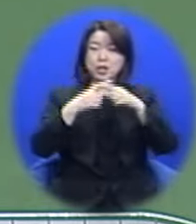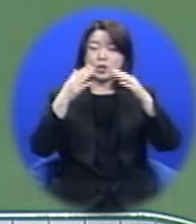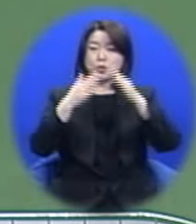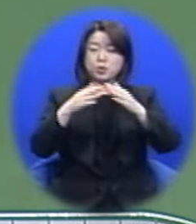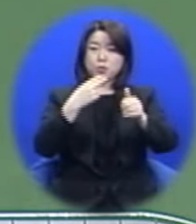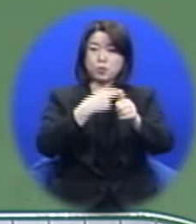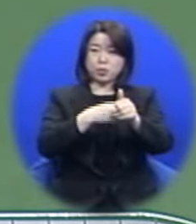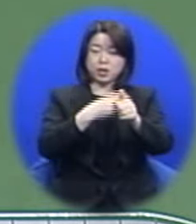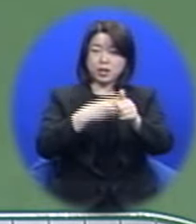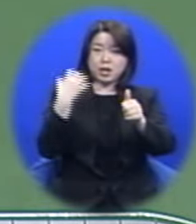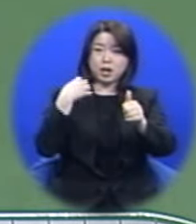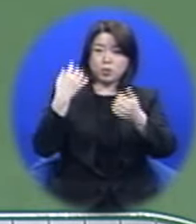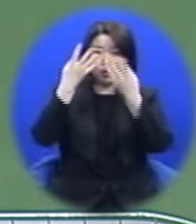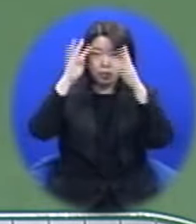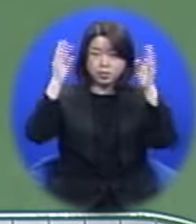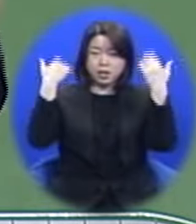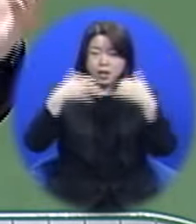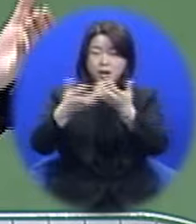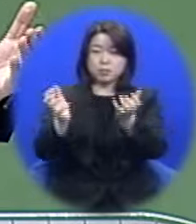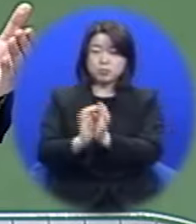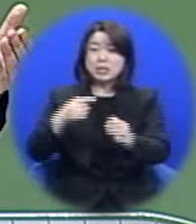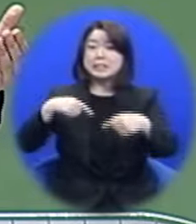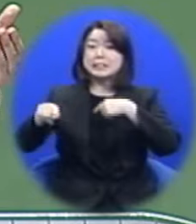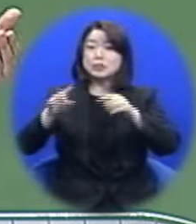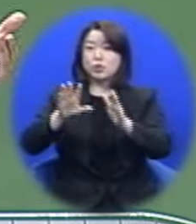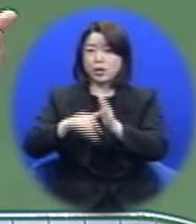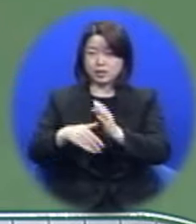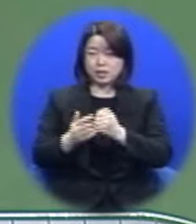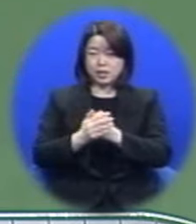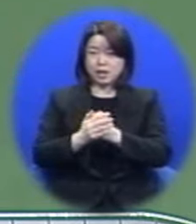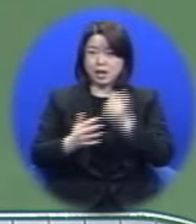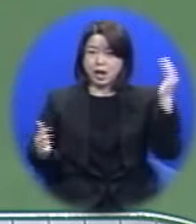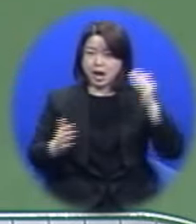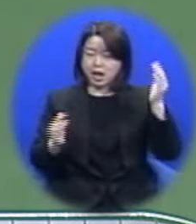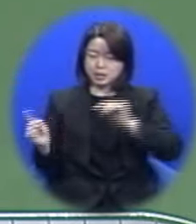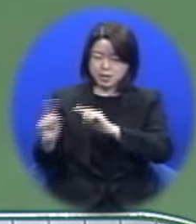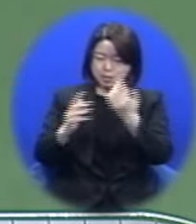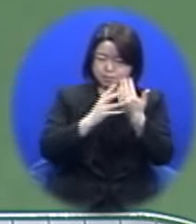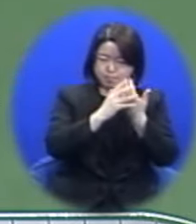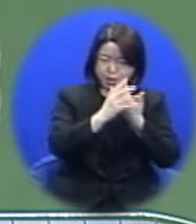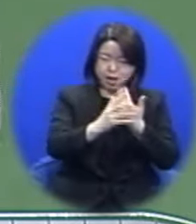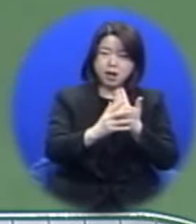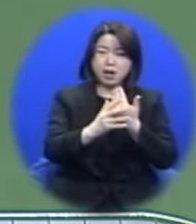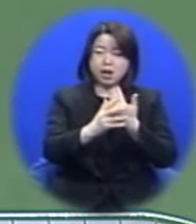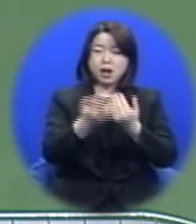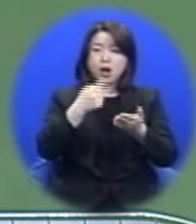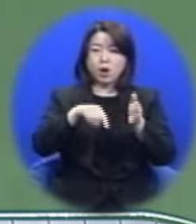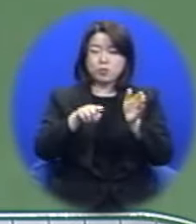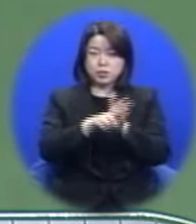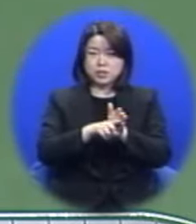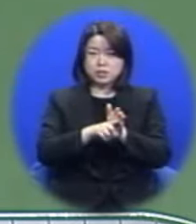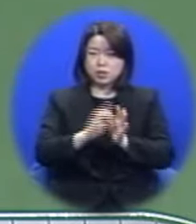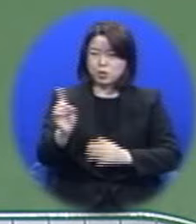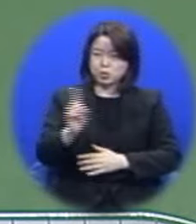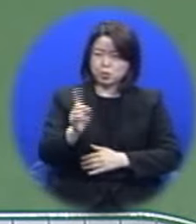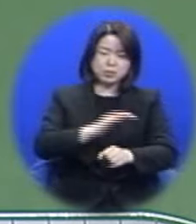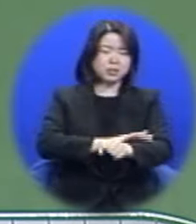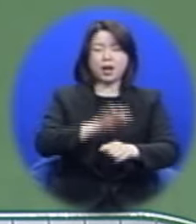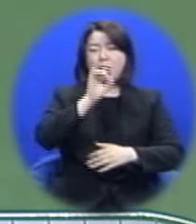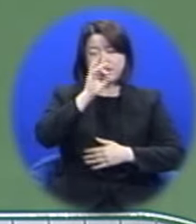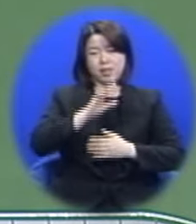대학부를 지도할 때입니다. 학생들을 부흥시키고 대학생들을 부흥시켜야 되겠는데 도무지 잘 안